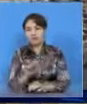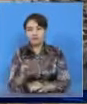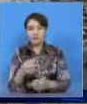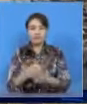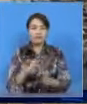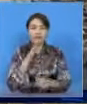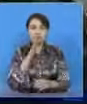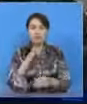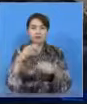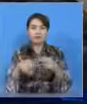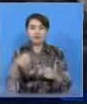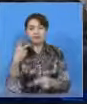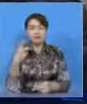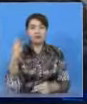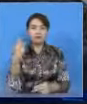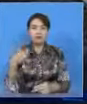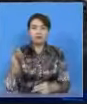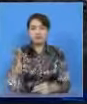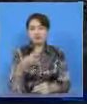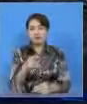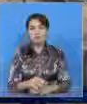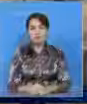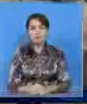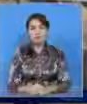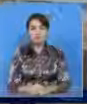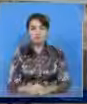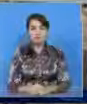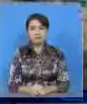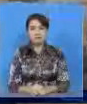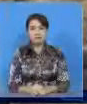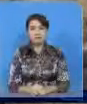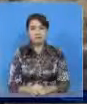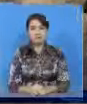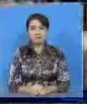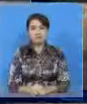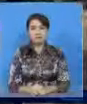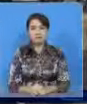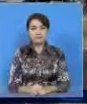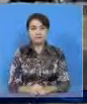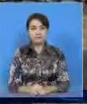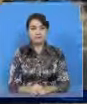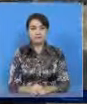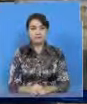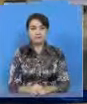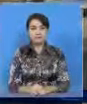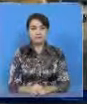Срок сдачи 1 декабря. Динара Абдуалиева, Самат Каликенов, Аманжолайт Магомбетов, телеканал Актобе.